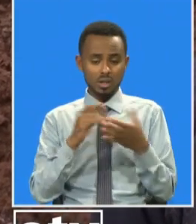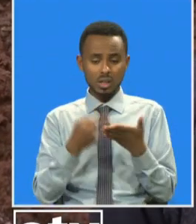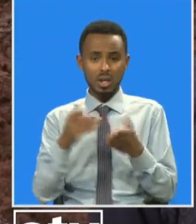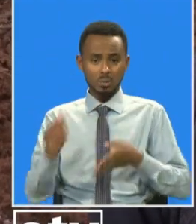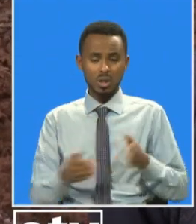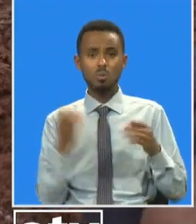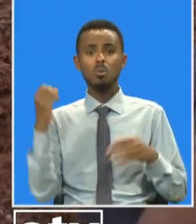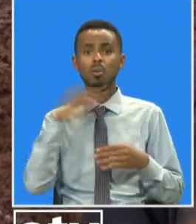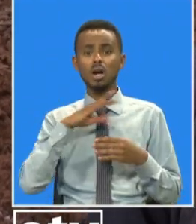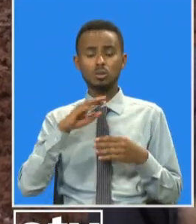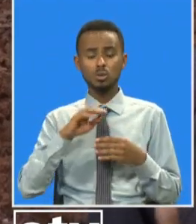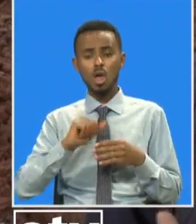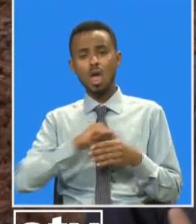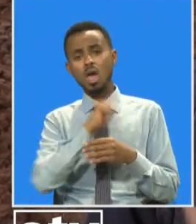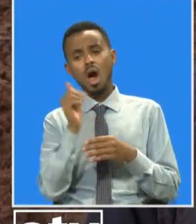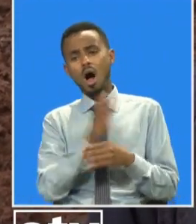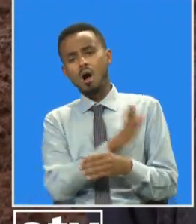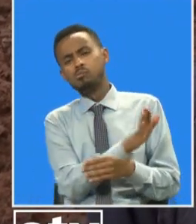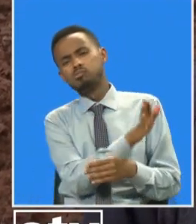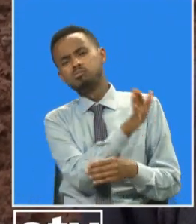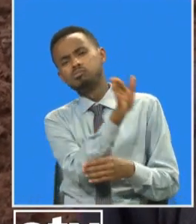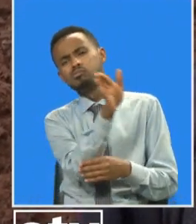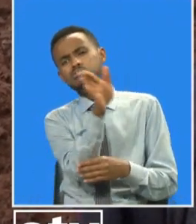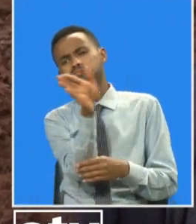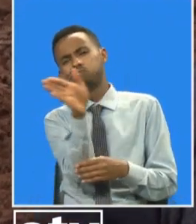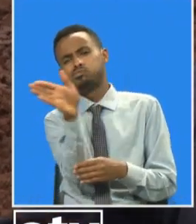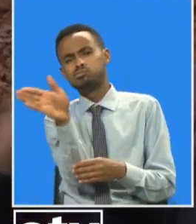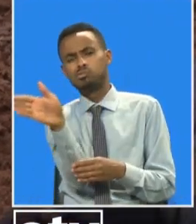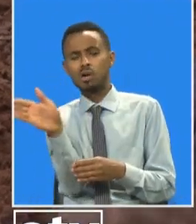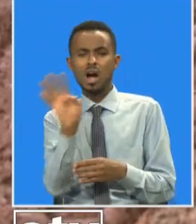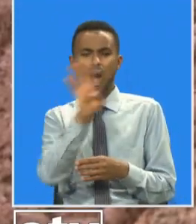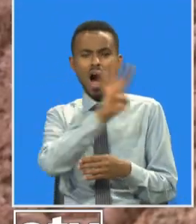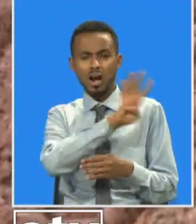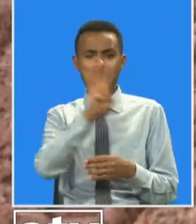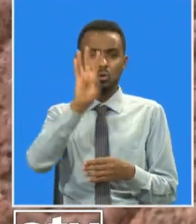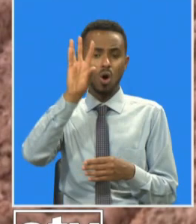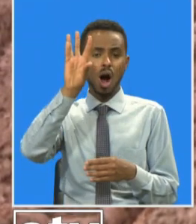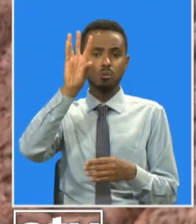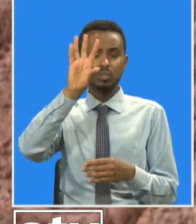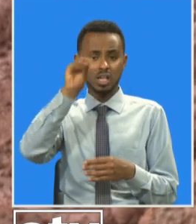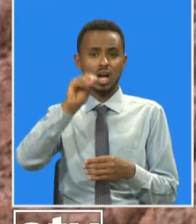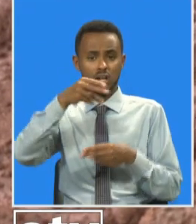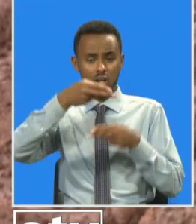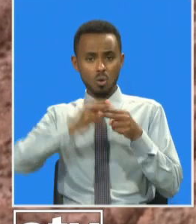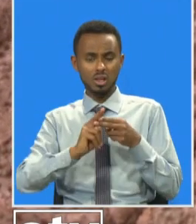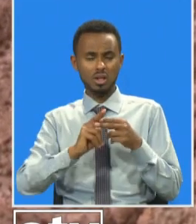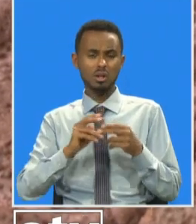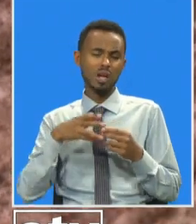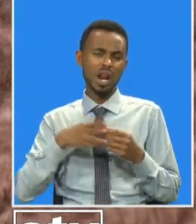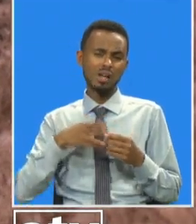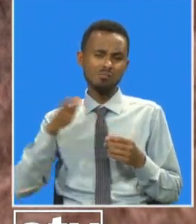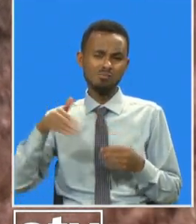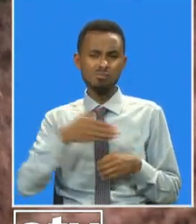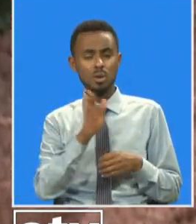መንገድ በመበላሸቱ እቃ ምቶ እየተጠቀመ ያለው 450 ኪሎ ሜትር በላይ መንገድ ተጉዞ